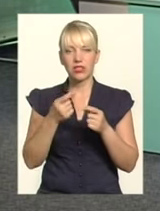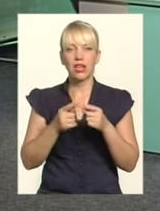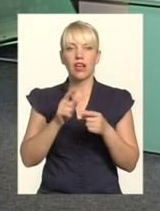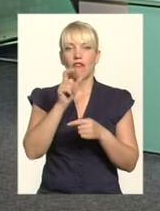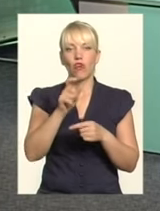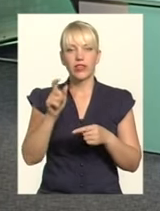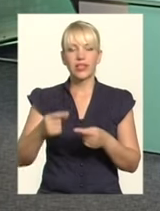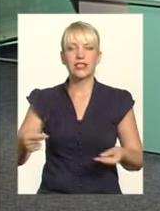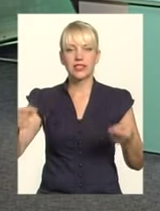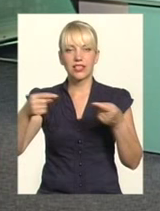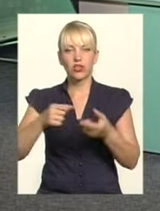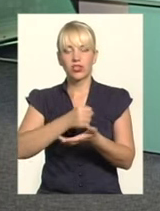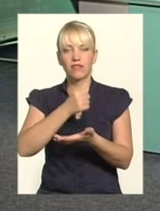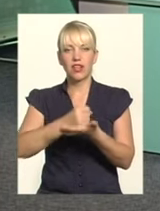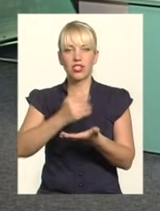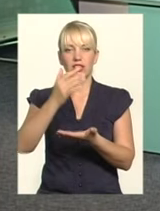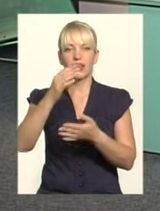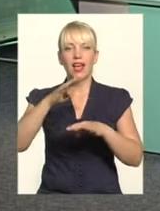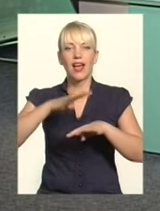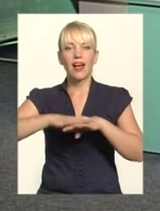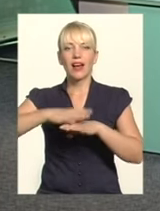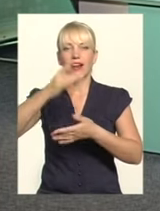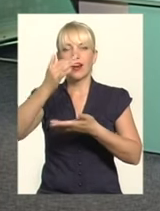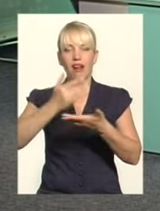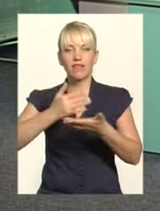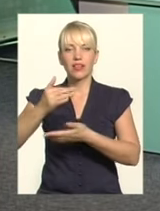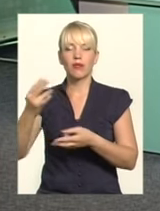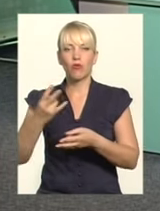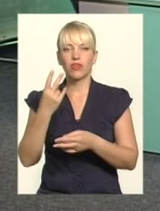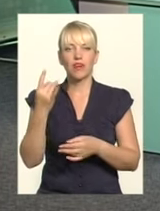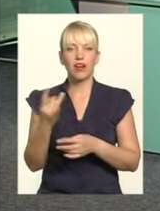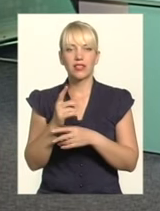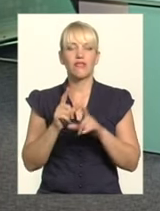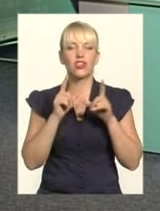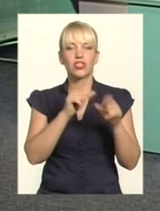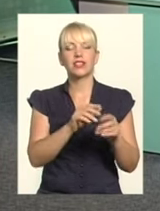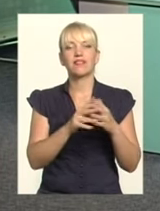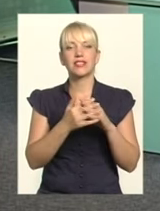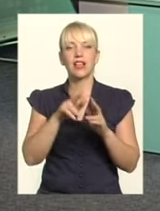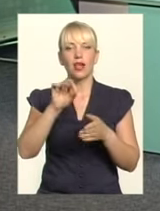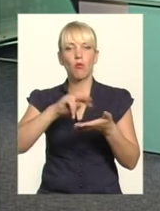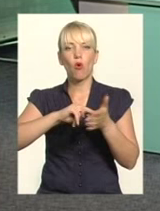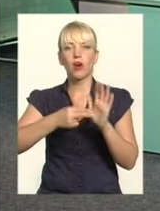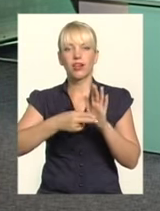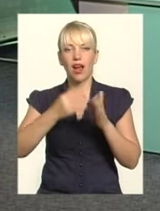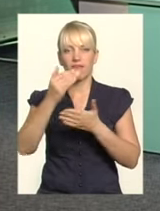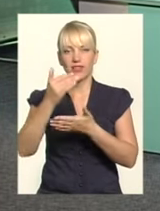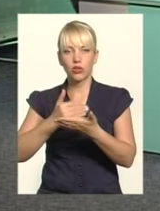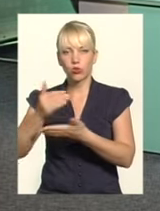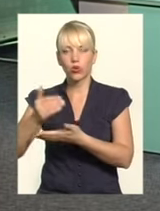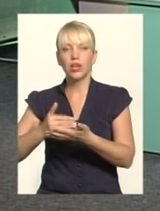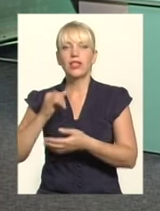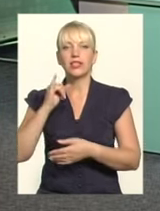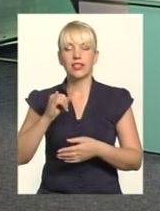затверджених графіків, вони повинні два рази виїжджати в села по графіку, виїжджають в села, віддалені селення